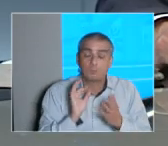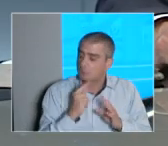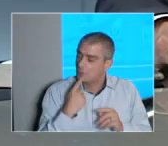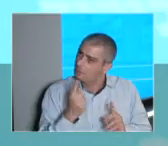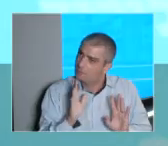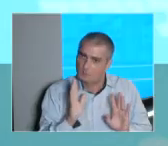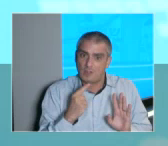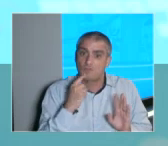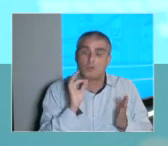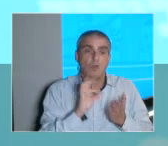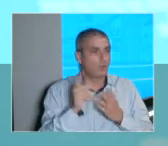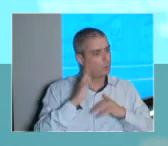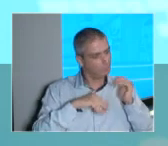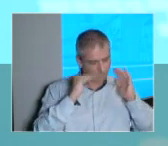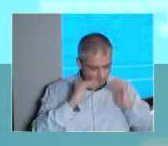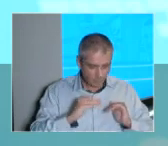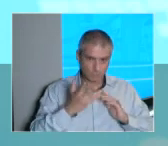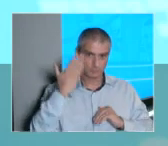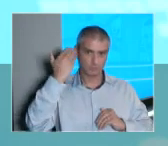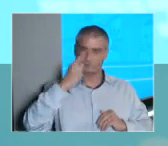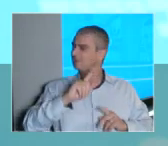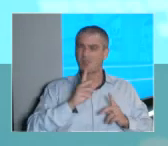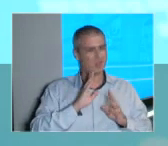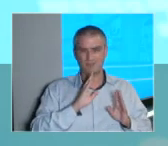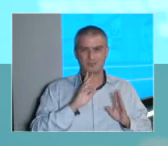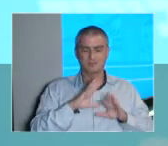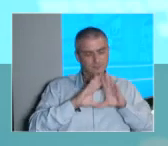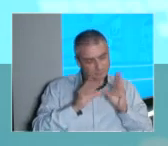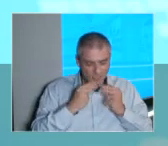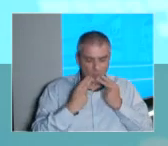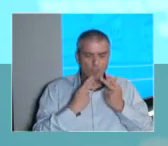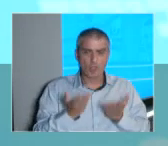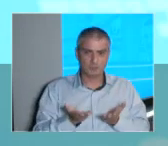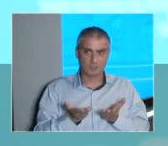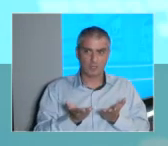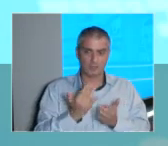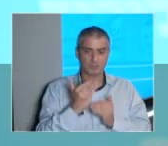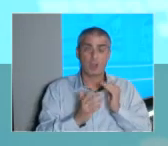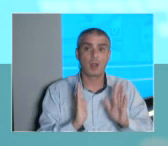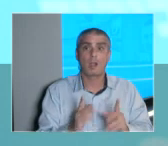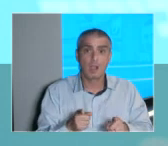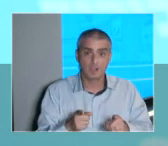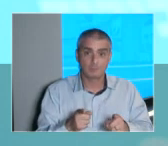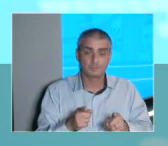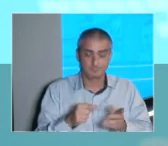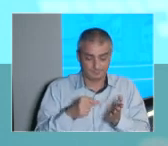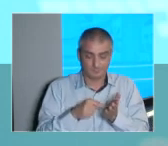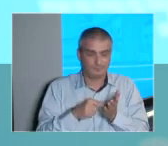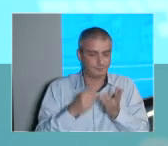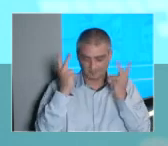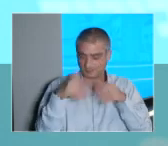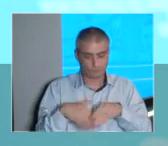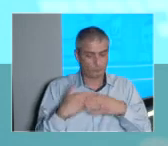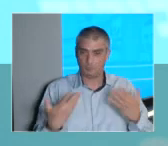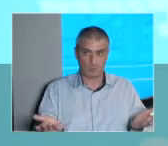אומר שמים, אני אומר הוא לך... הוא בונה עוד פחות ממה שבנה משעת אורן. זה לא, סך הכל התוצאה והמהלך הוא כזה, שמכיוון שאין הסכם